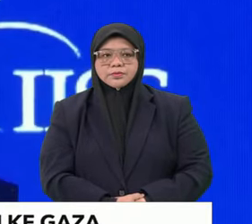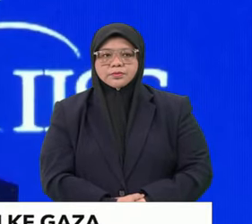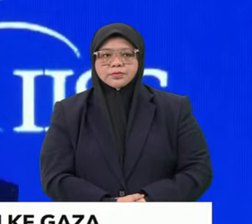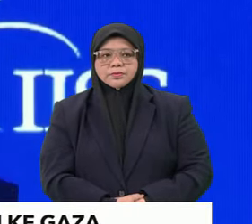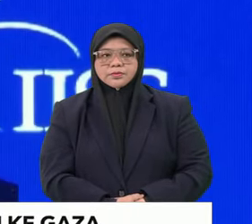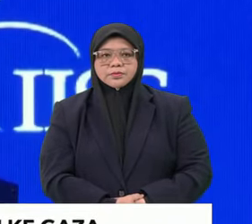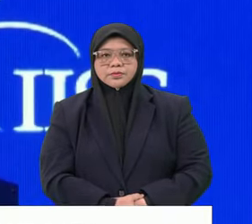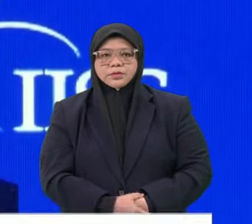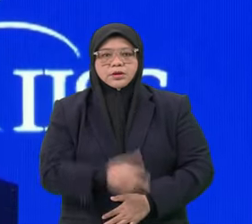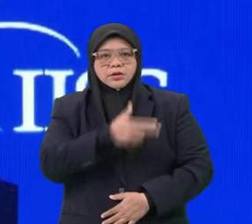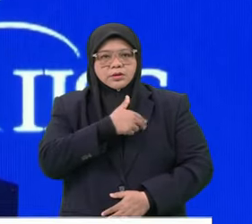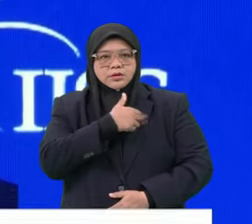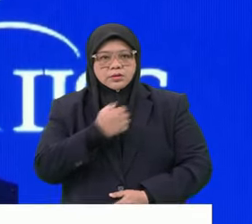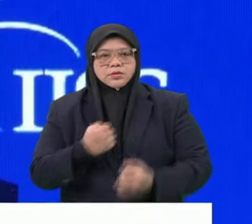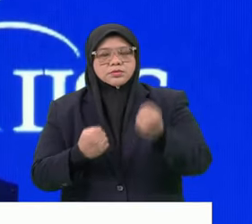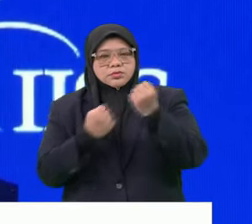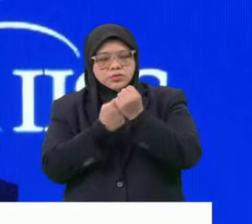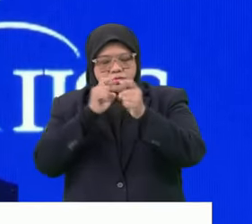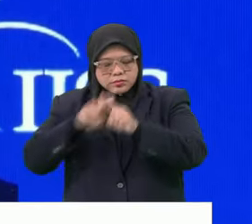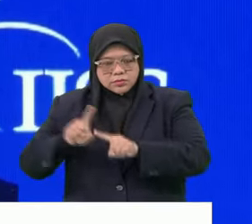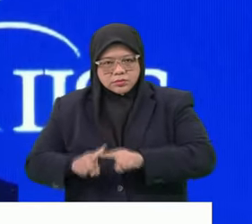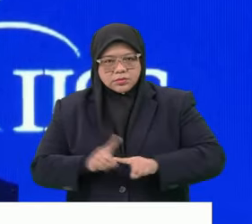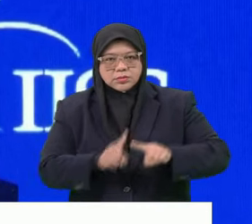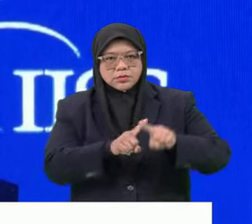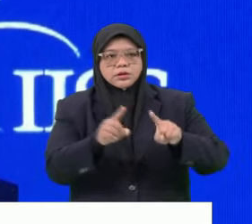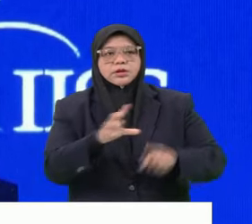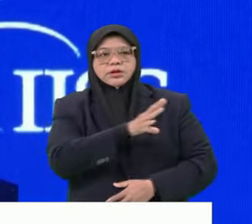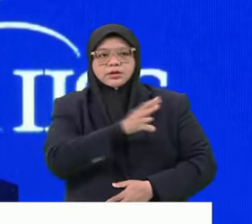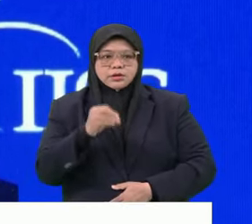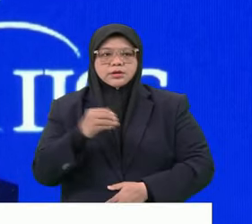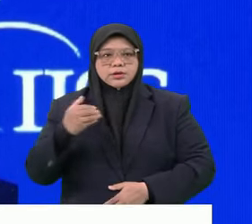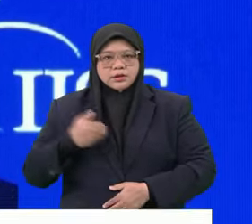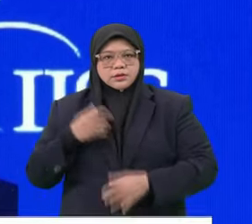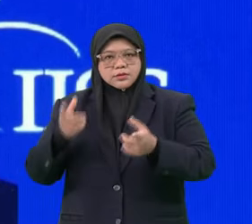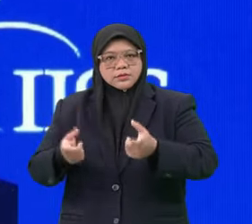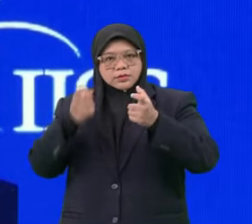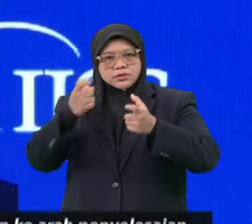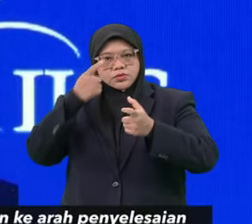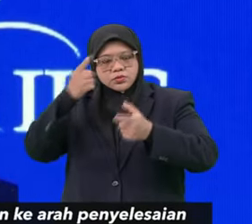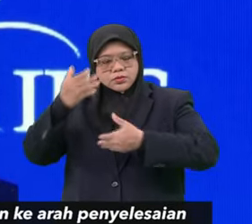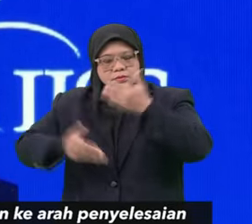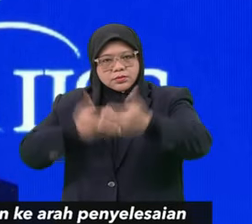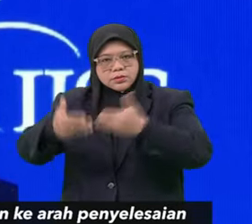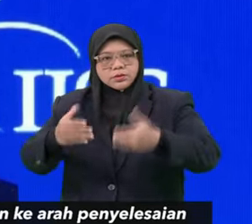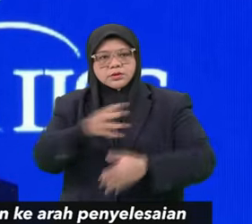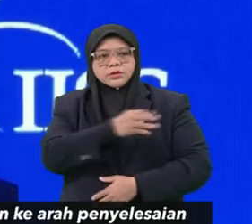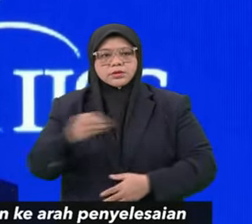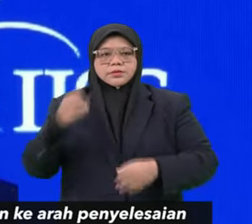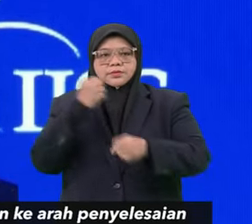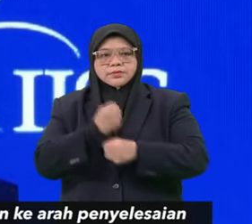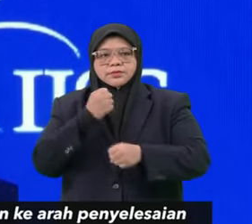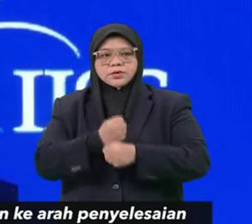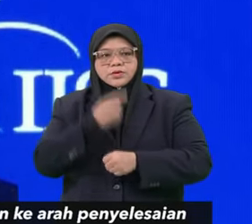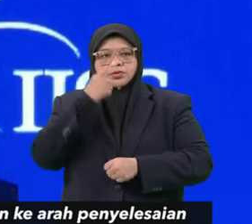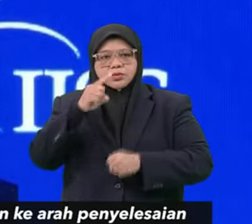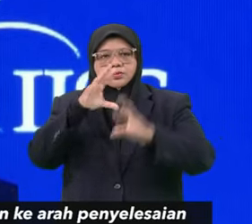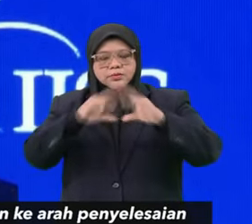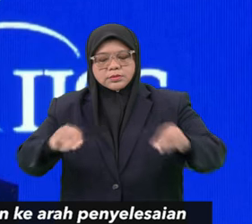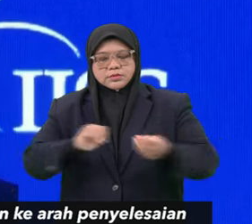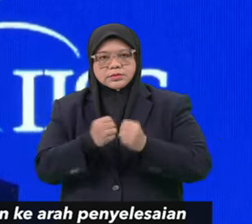Indonesia supports all efforts and all measures that can fasten the progress towards that final two-state